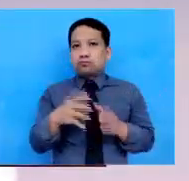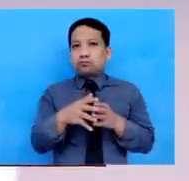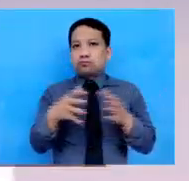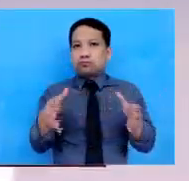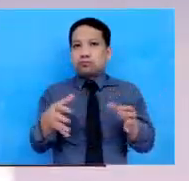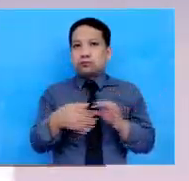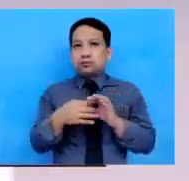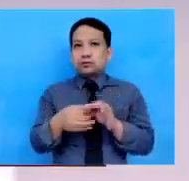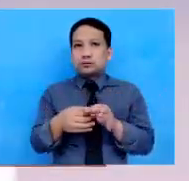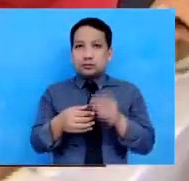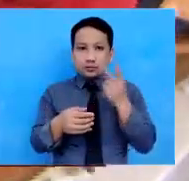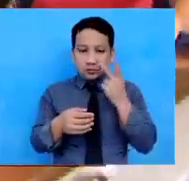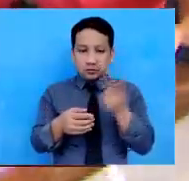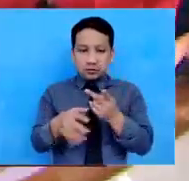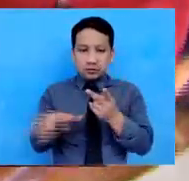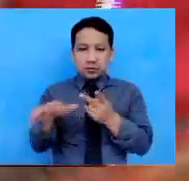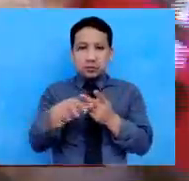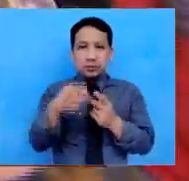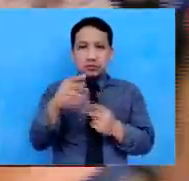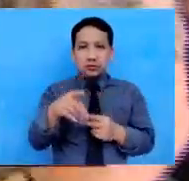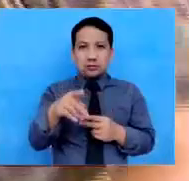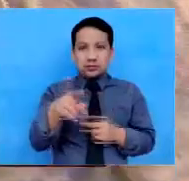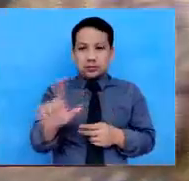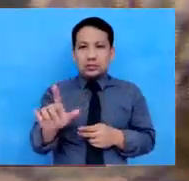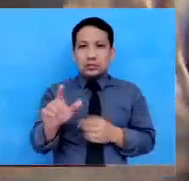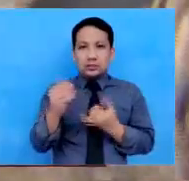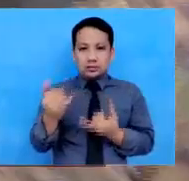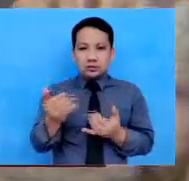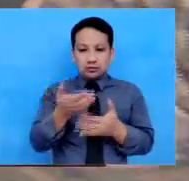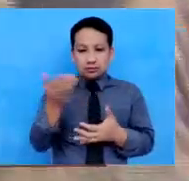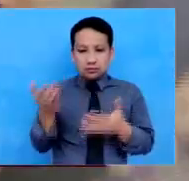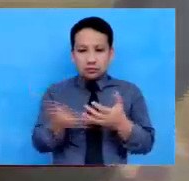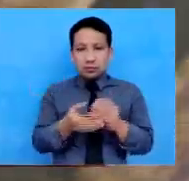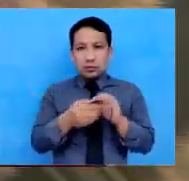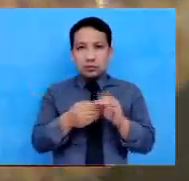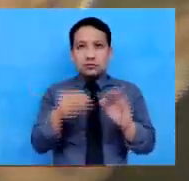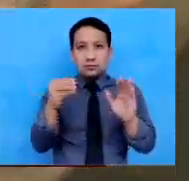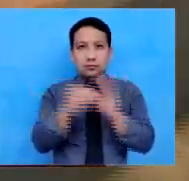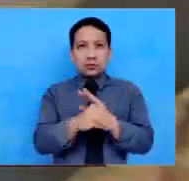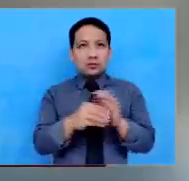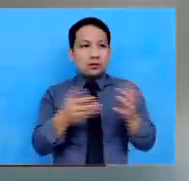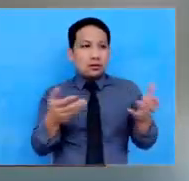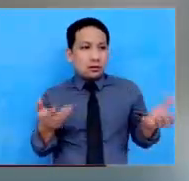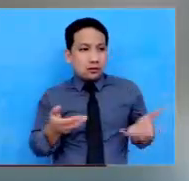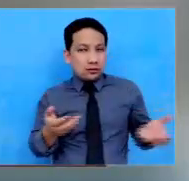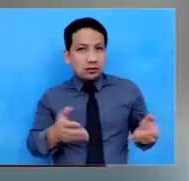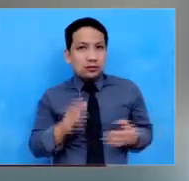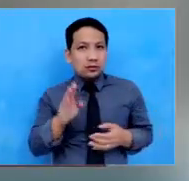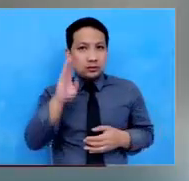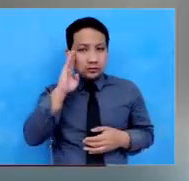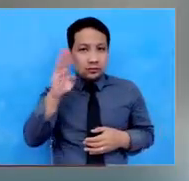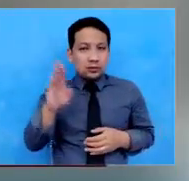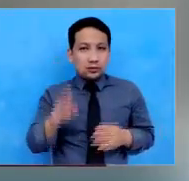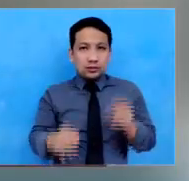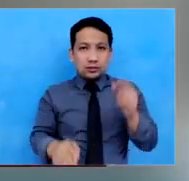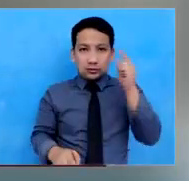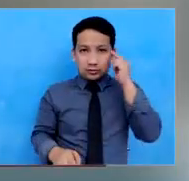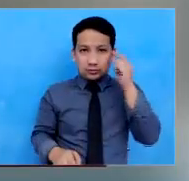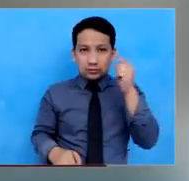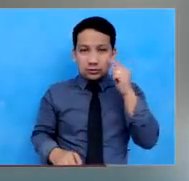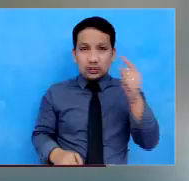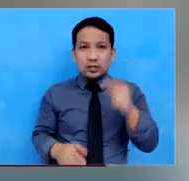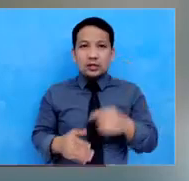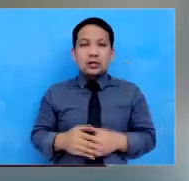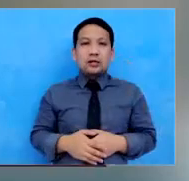of these PDLs. Ngayon sinampahan na sila ng reklamong murder, nasaan na kaya sina Bantag at Zulueta? Si Mr.